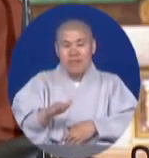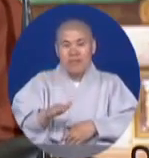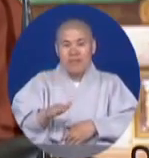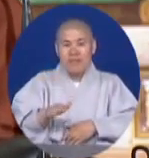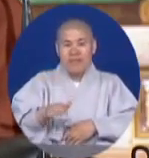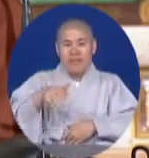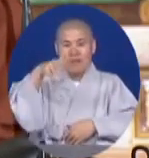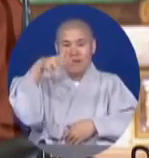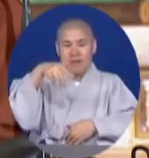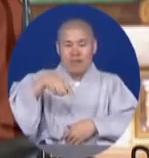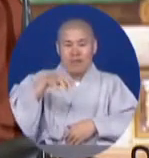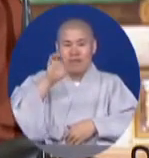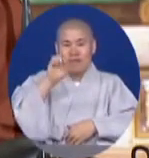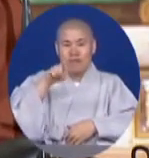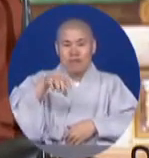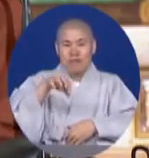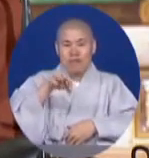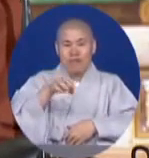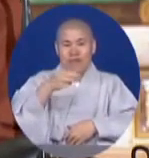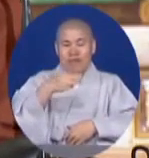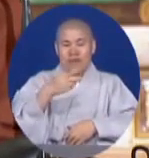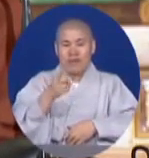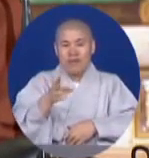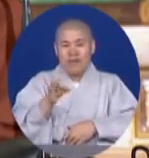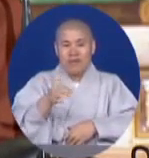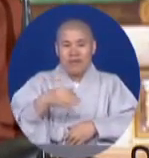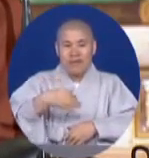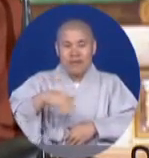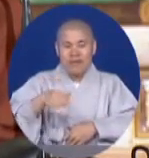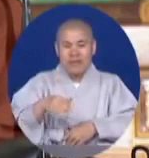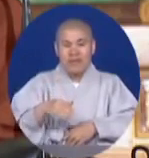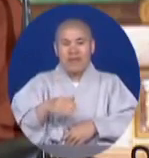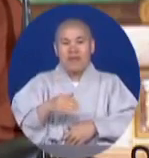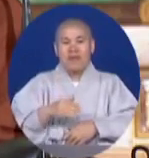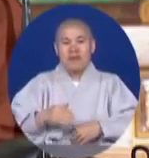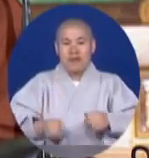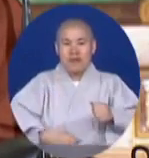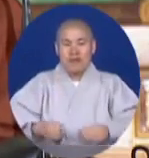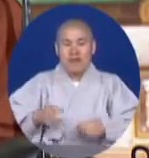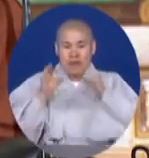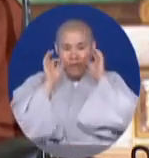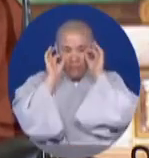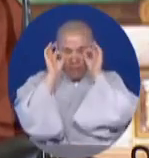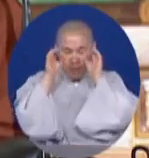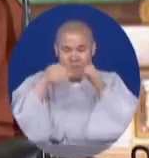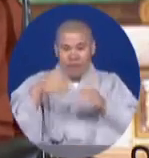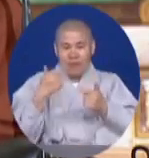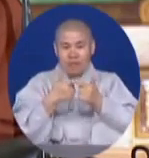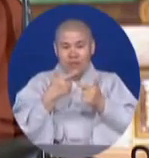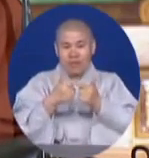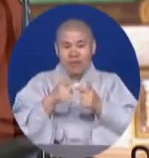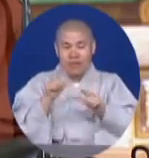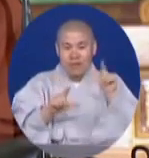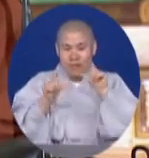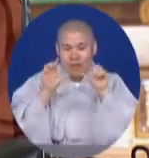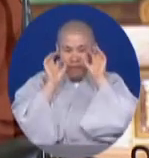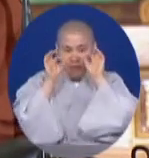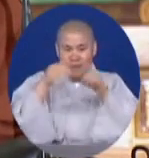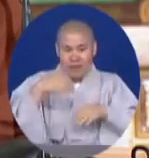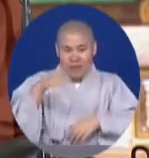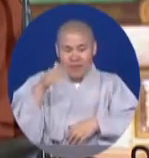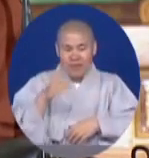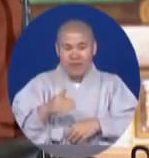추풍령 가서 이제 한번 쳐다보고 한번 가자고 부산이 어떻게 생겼는가. 이렇게